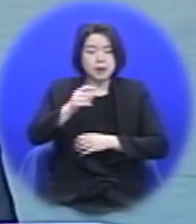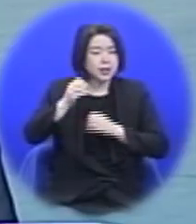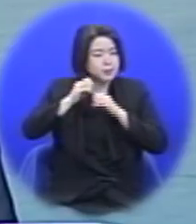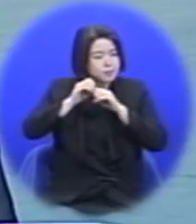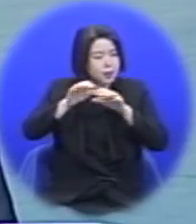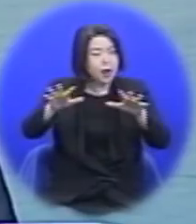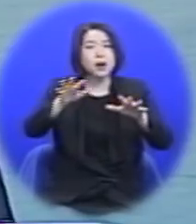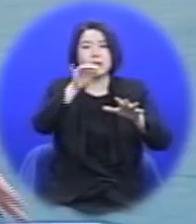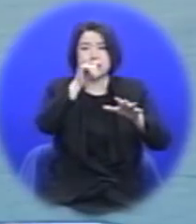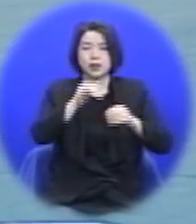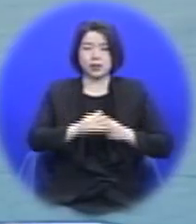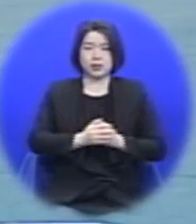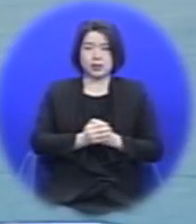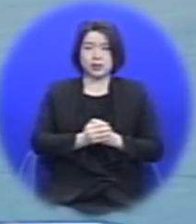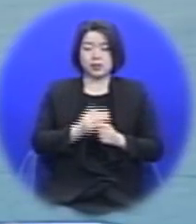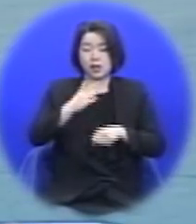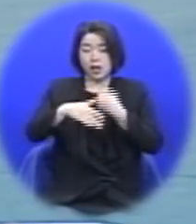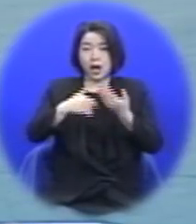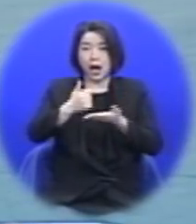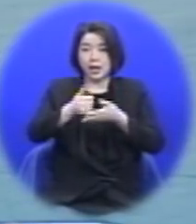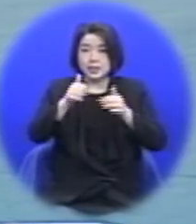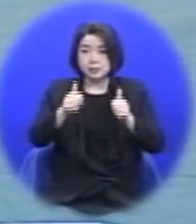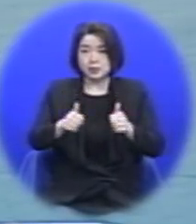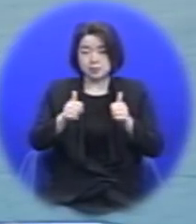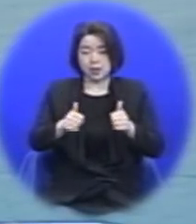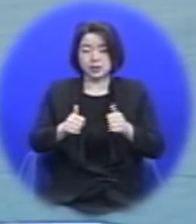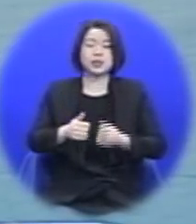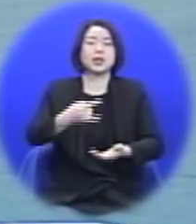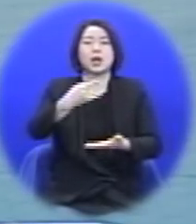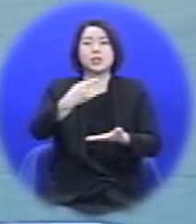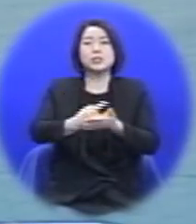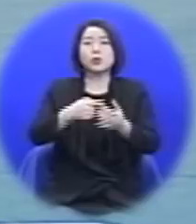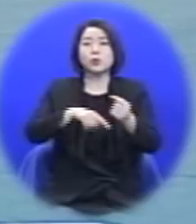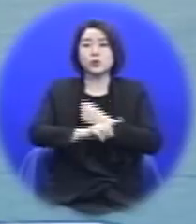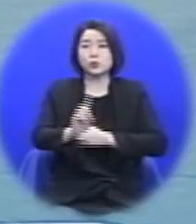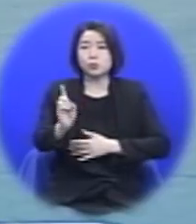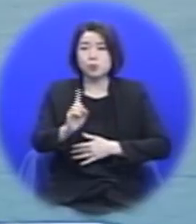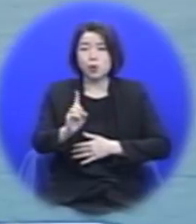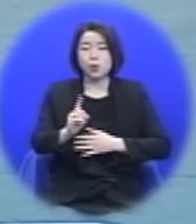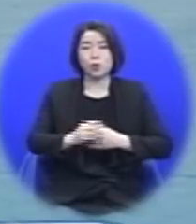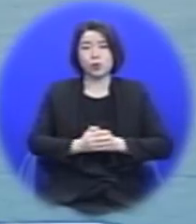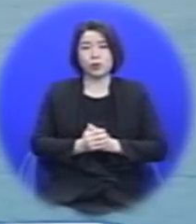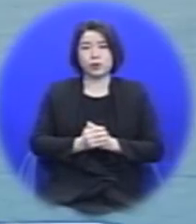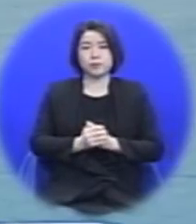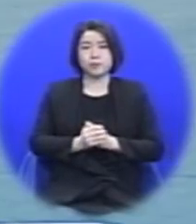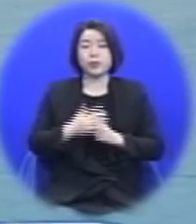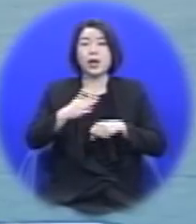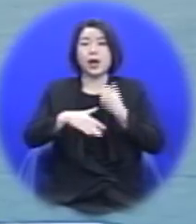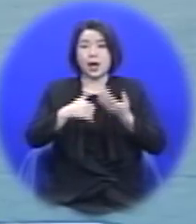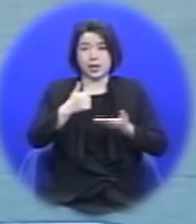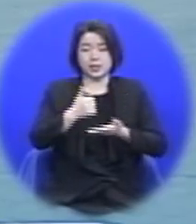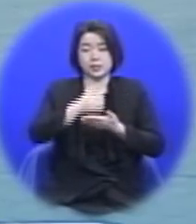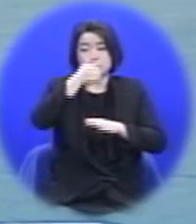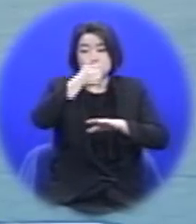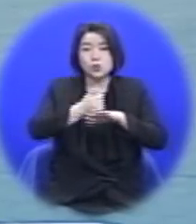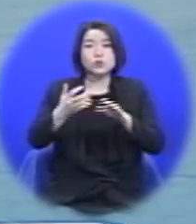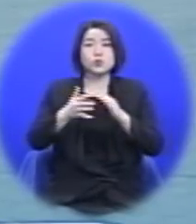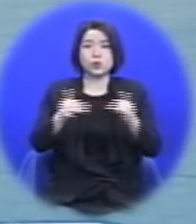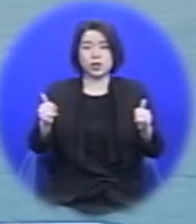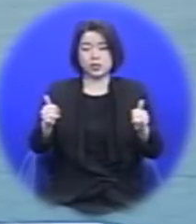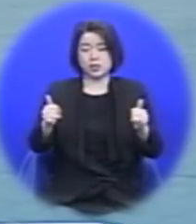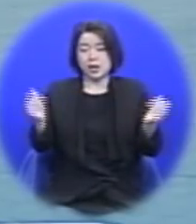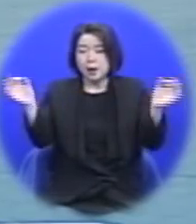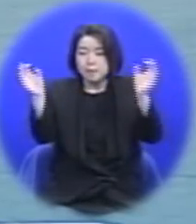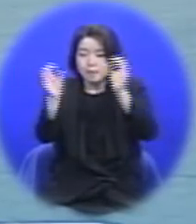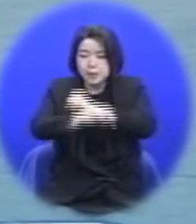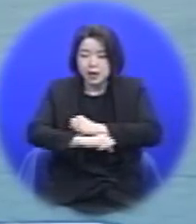나왔습니다. 이 하나님의 심판이 의로운 까닭은 하나님이 죄인을 멸하셨기